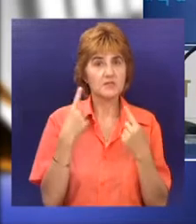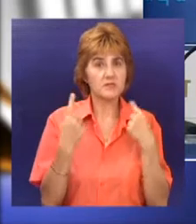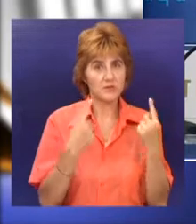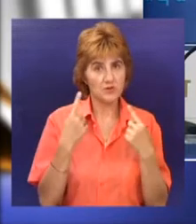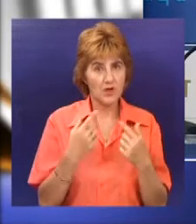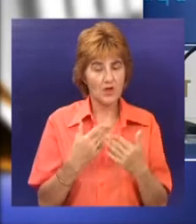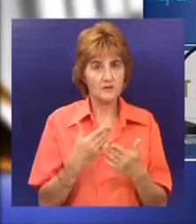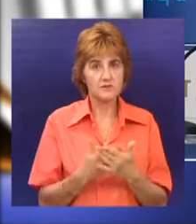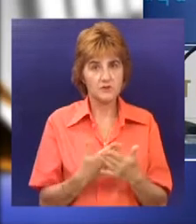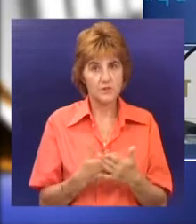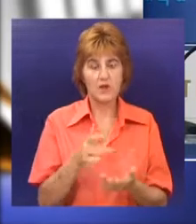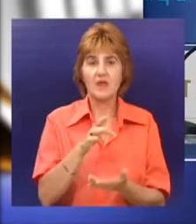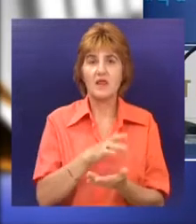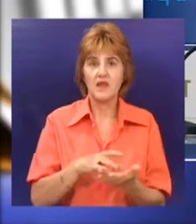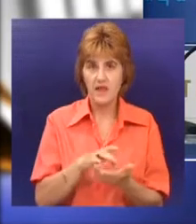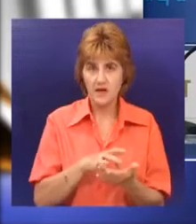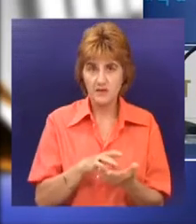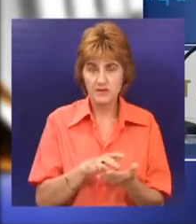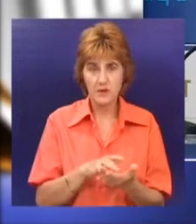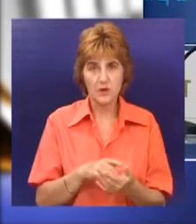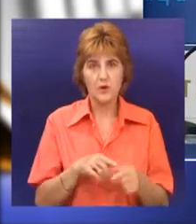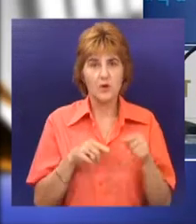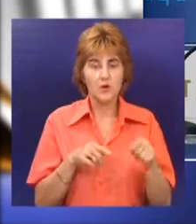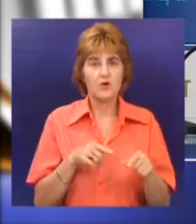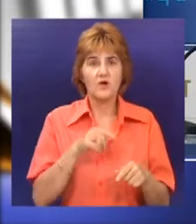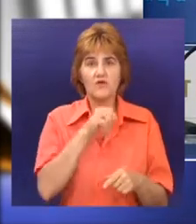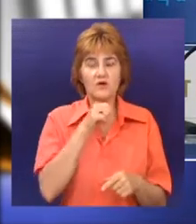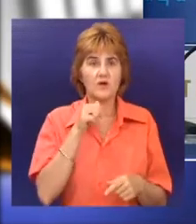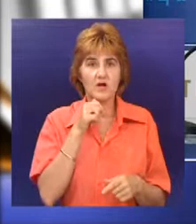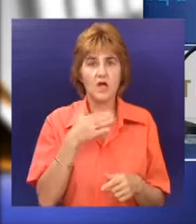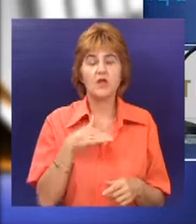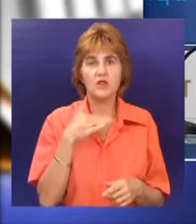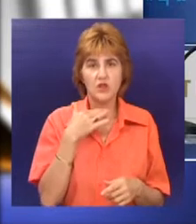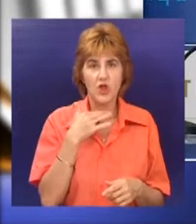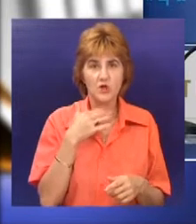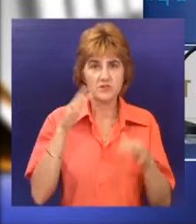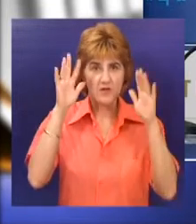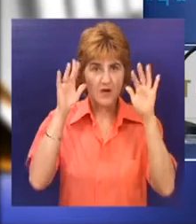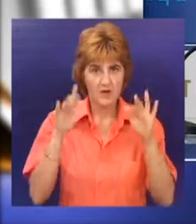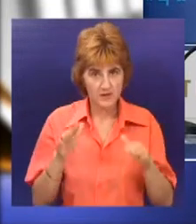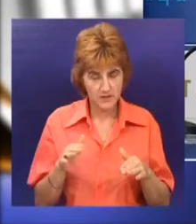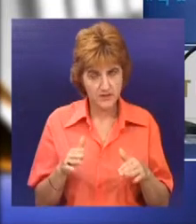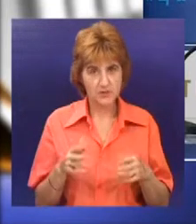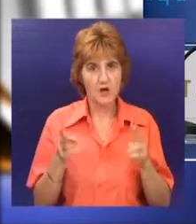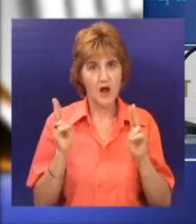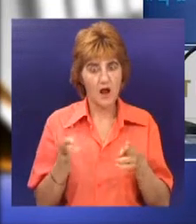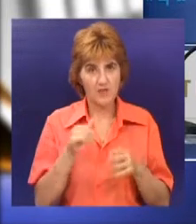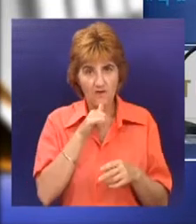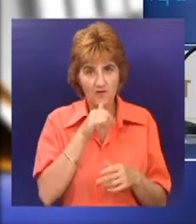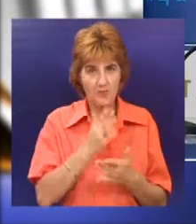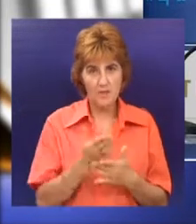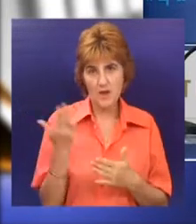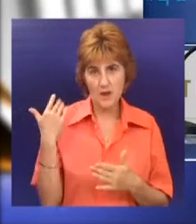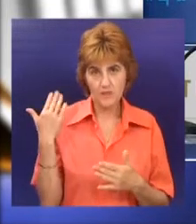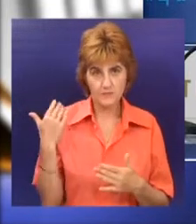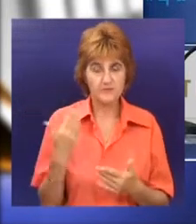meteorološku situaciju, dobru za jezero, što se tiče jezera, znači dosta kišnih perioda, hladno vreme